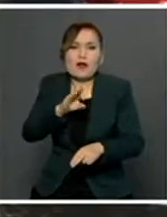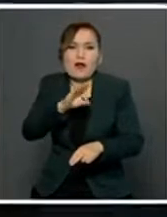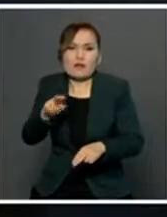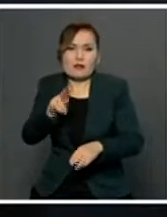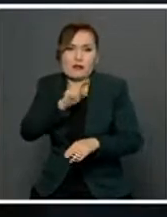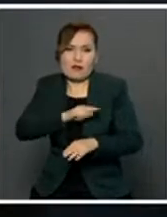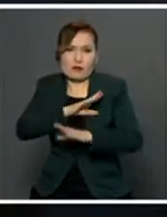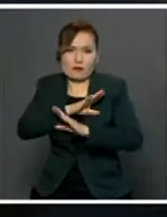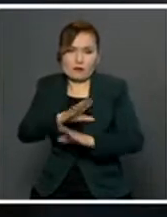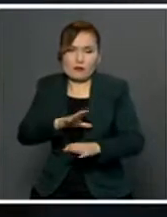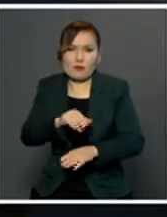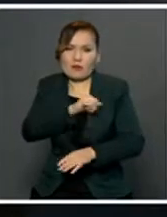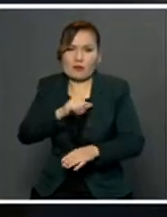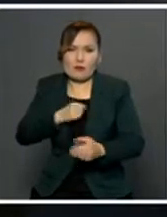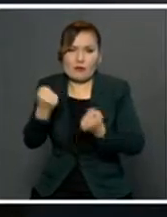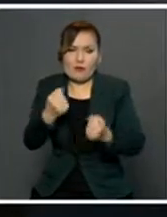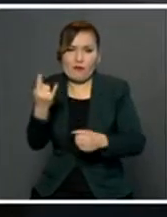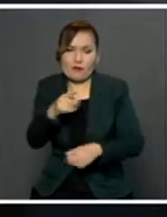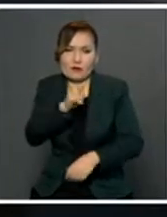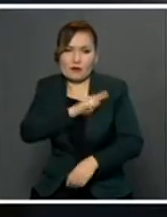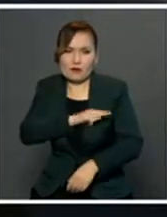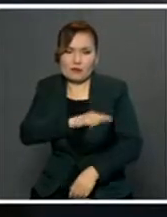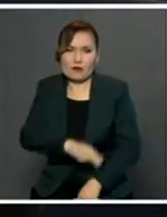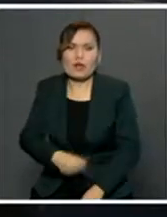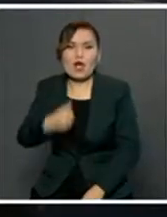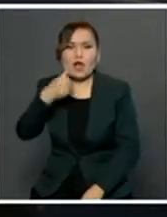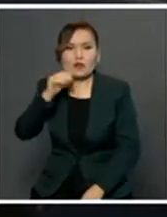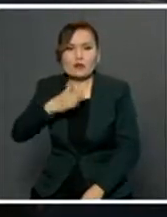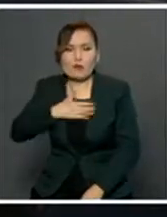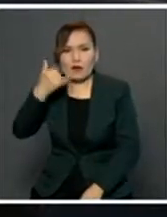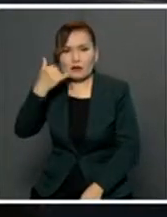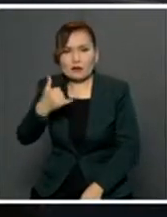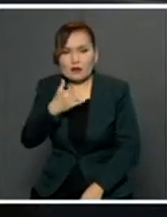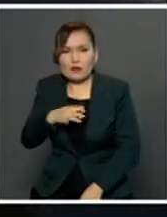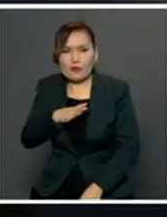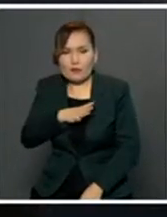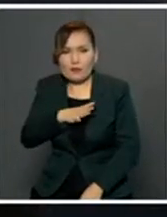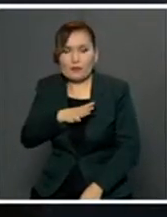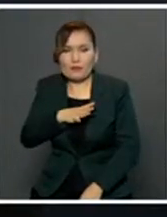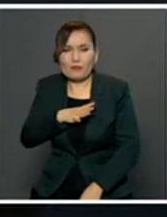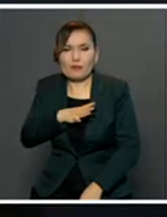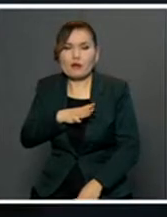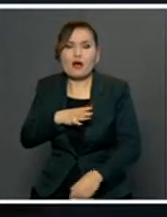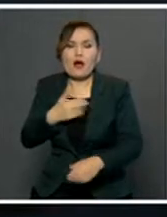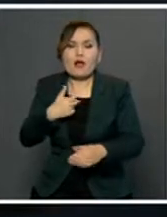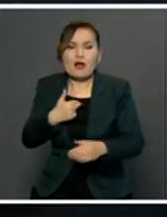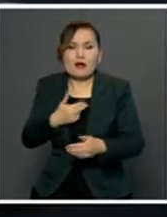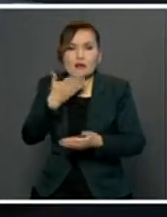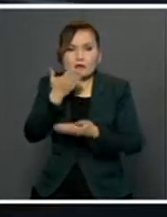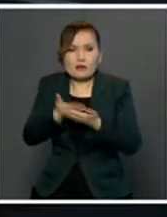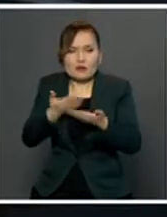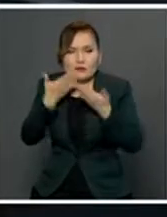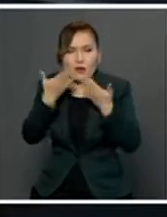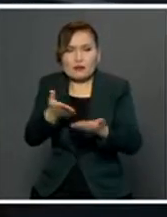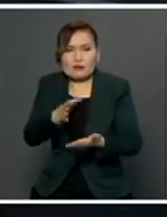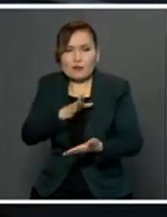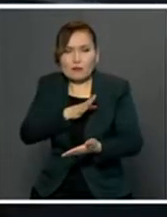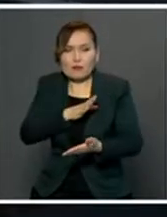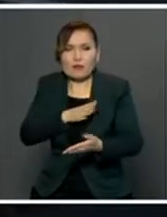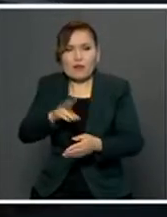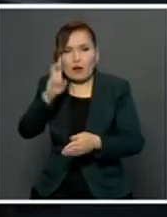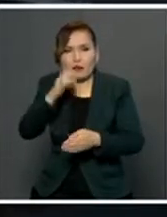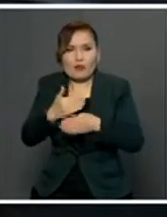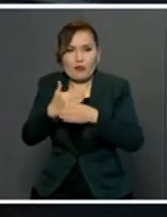тіркелмеген. Кеше звондағанда үй номерін айтты, үй номерін айтқан кезде сіздің құқығыңыз жоқ, ол 42500 теңгеге деген. Енді